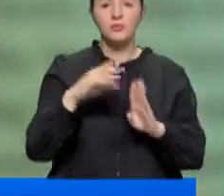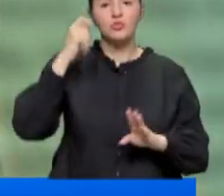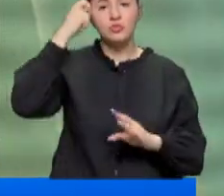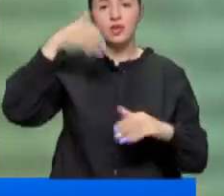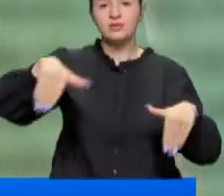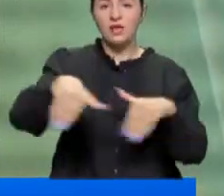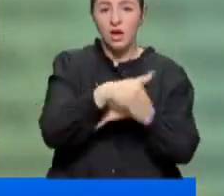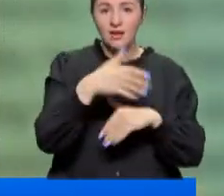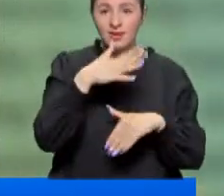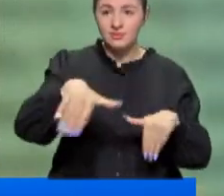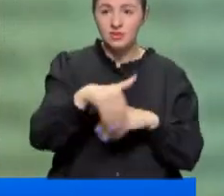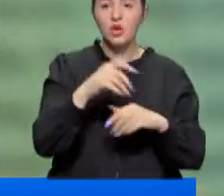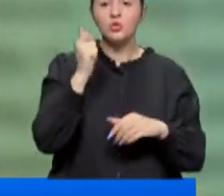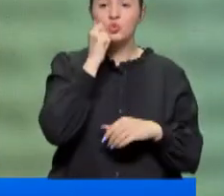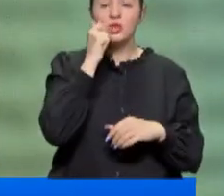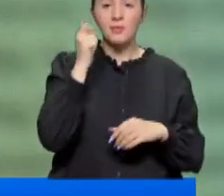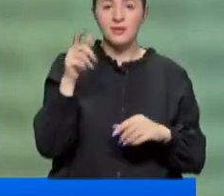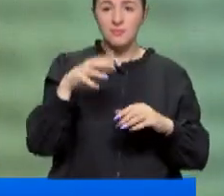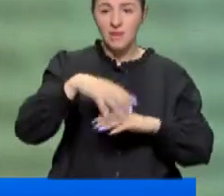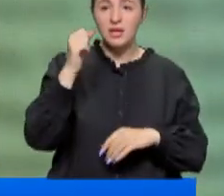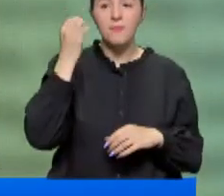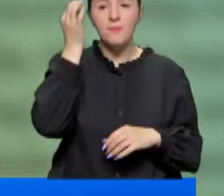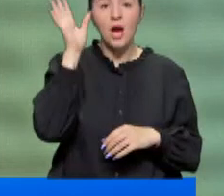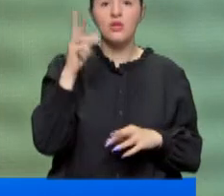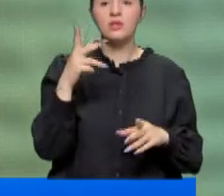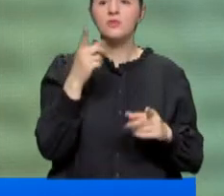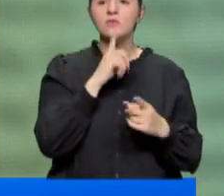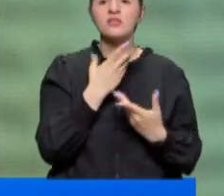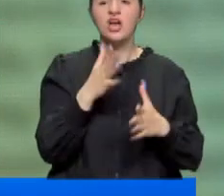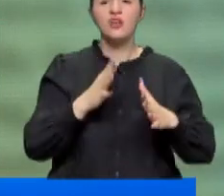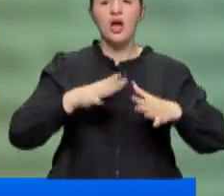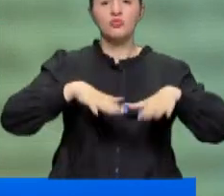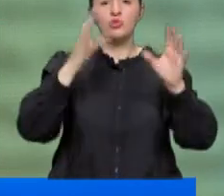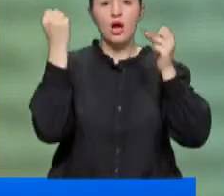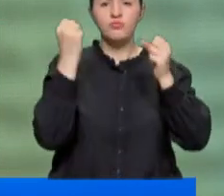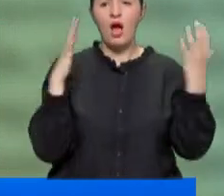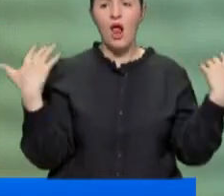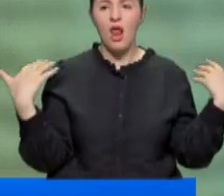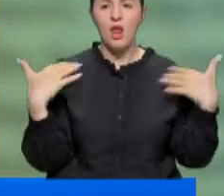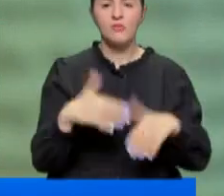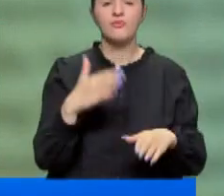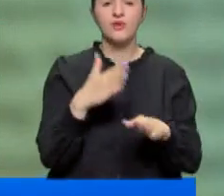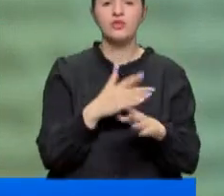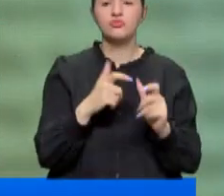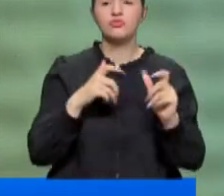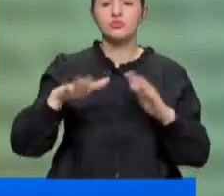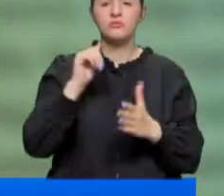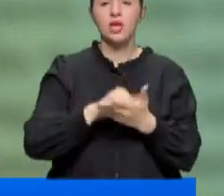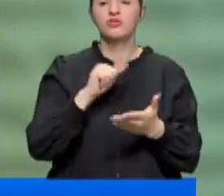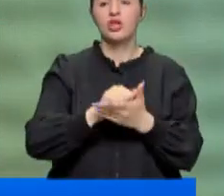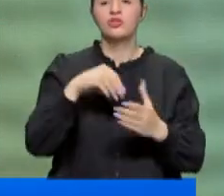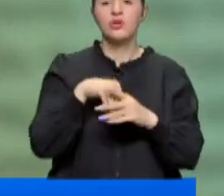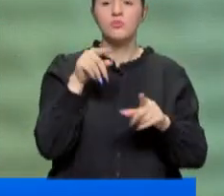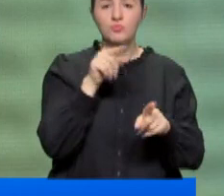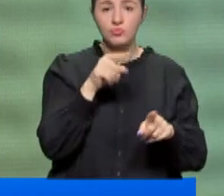Üsküdar sahili Sultanahmet Meydanı ve Beyoğlu gibi yerlerde yüzlerce sığınmacı toplandığı yurttaşlar sosyal medya